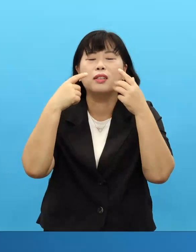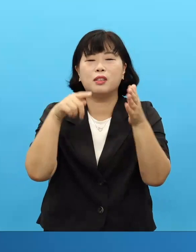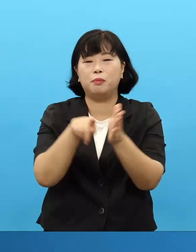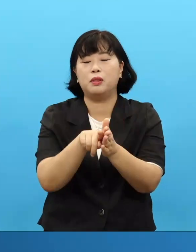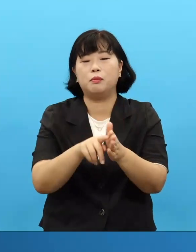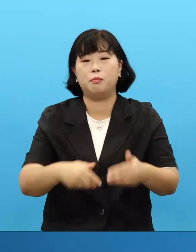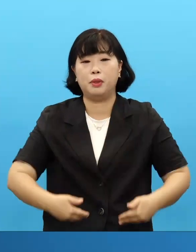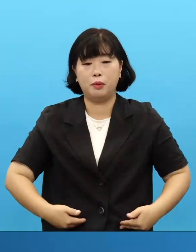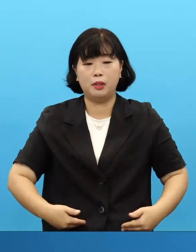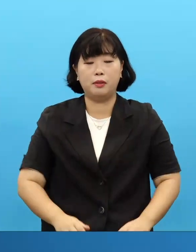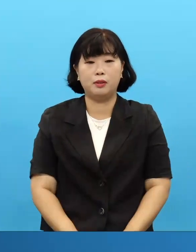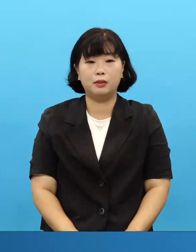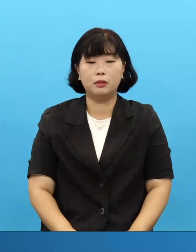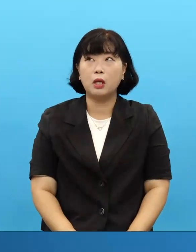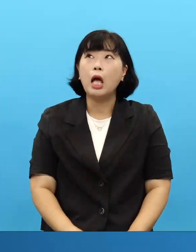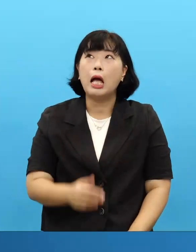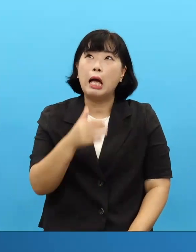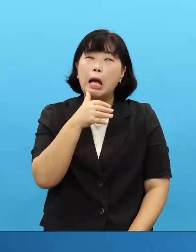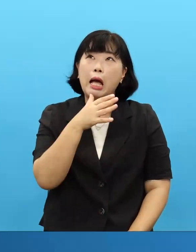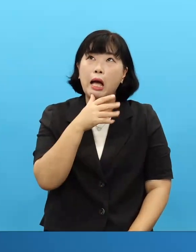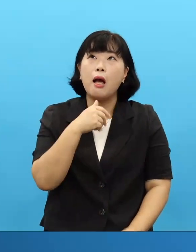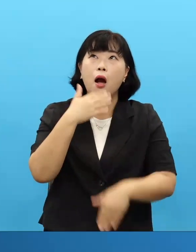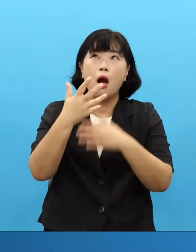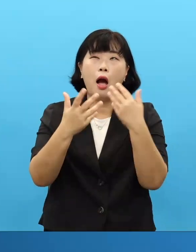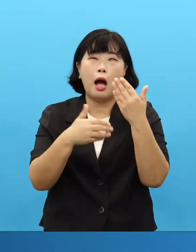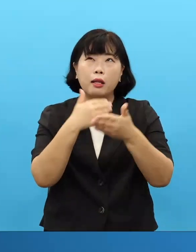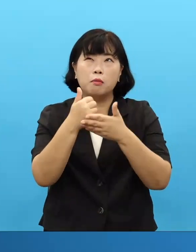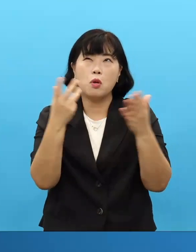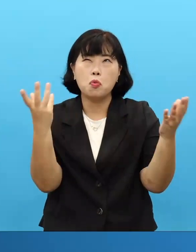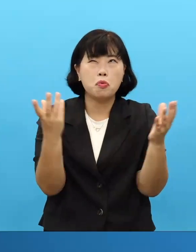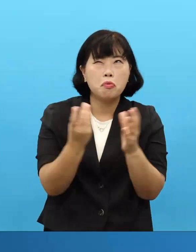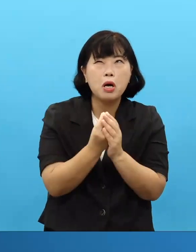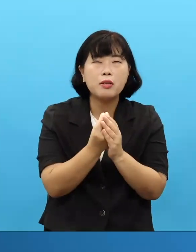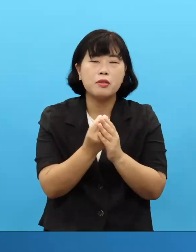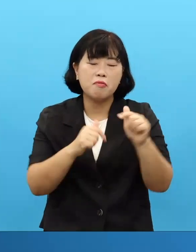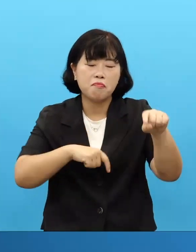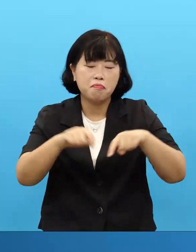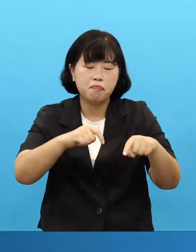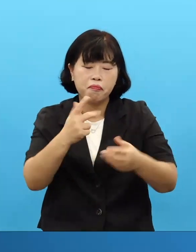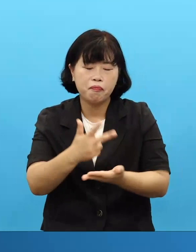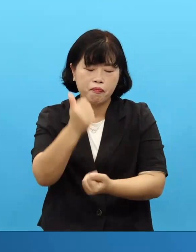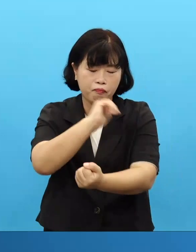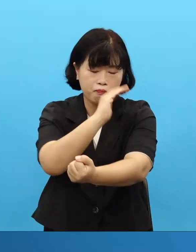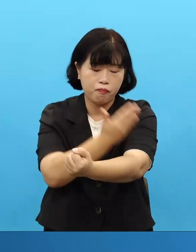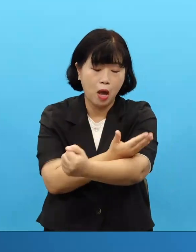있으면 응답이 하나 와요. And if you hold on to this covenant, an answer will follow.